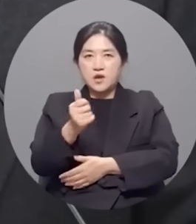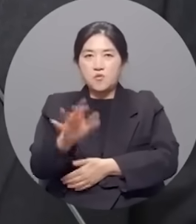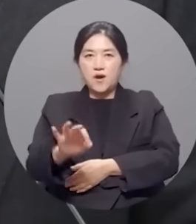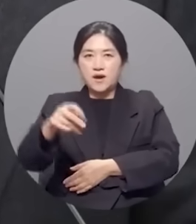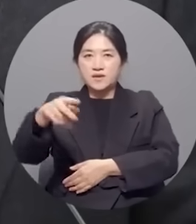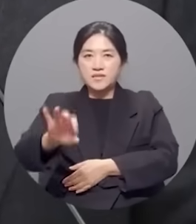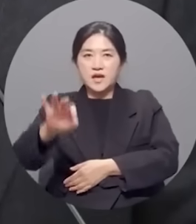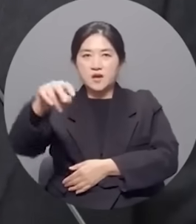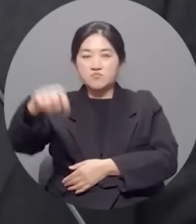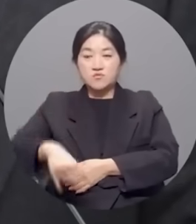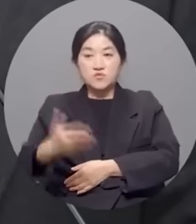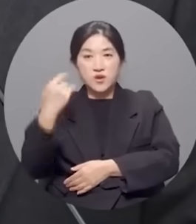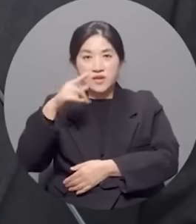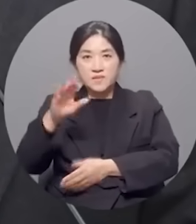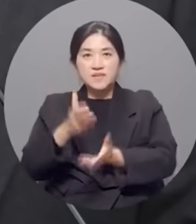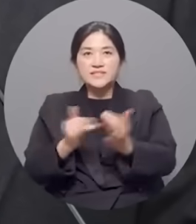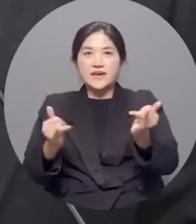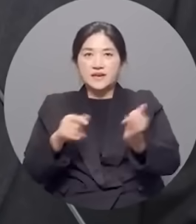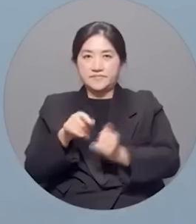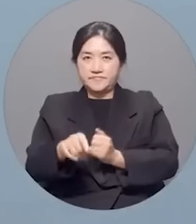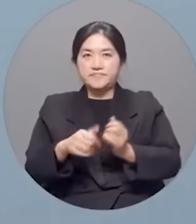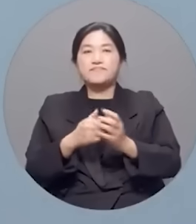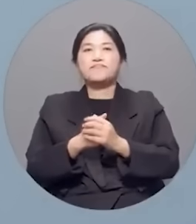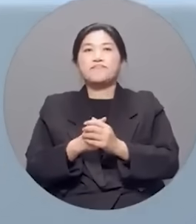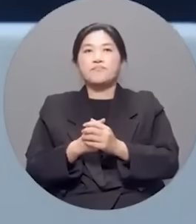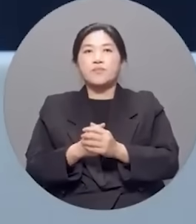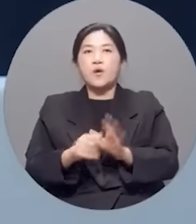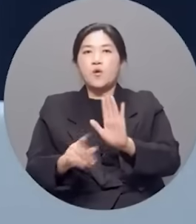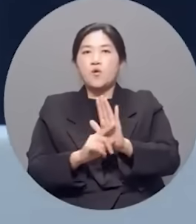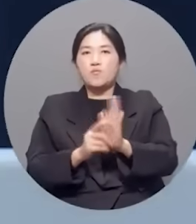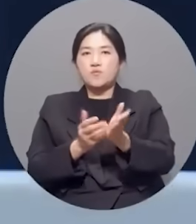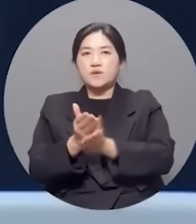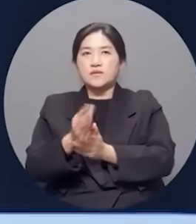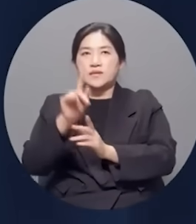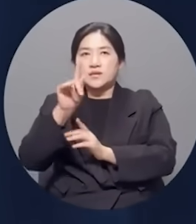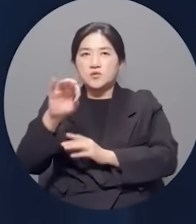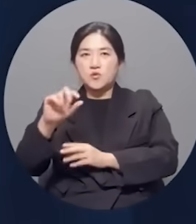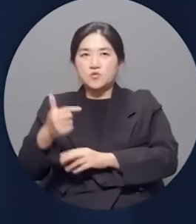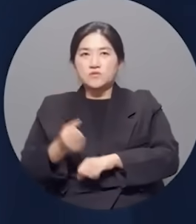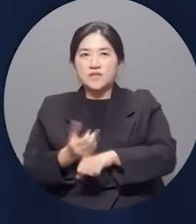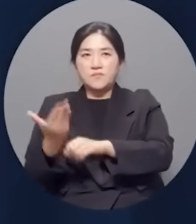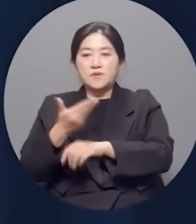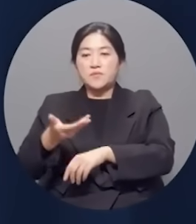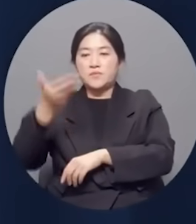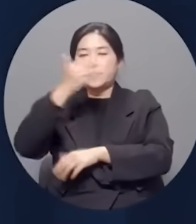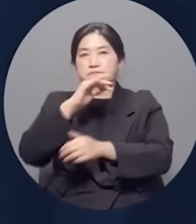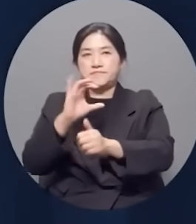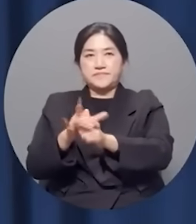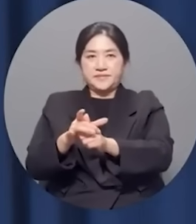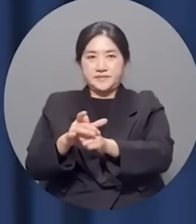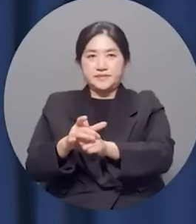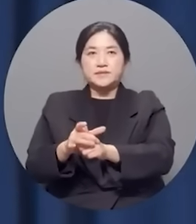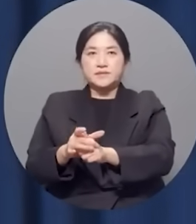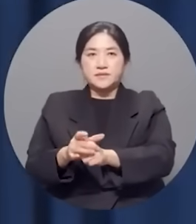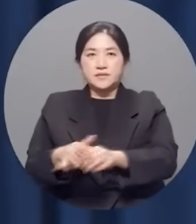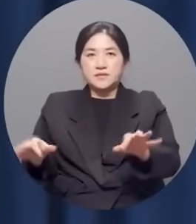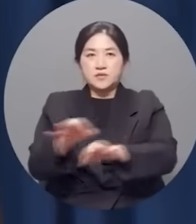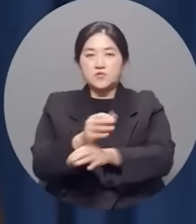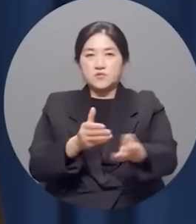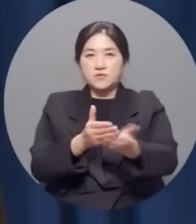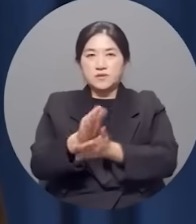전 KBS 기자가 발탁됐습니다. 홍보수석엔 이도훈 대변인이 승진해 자리를 옮기고